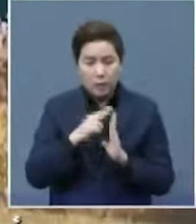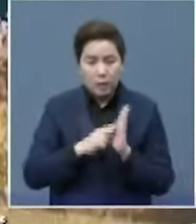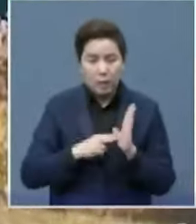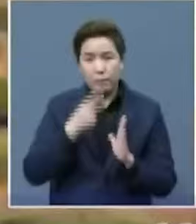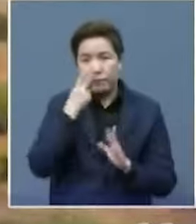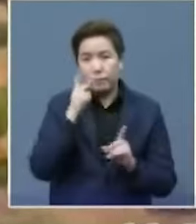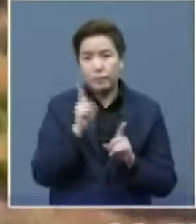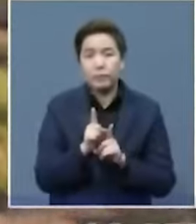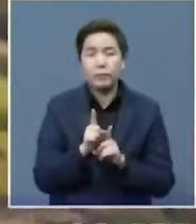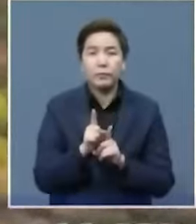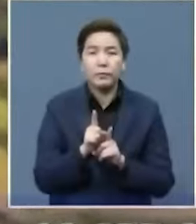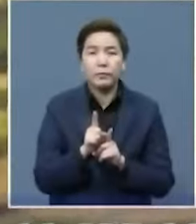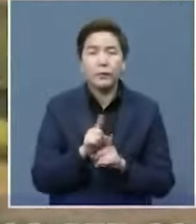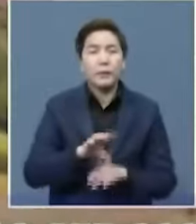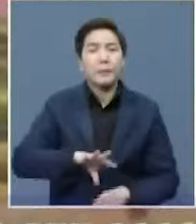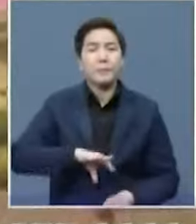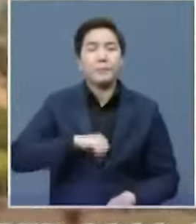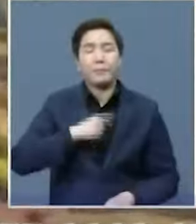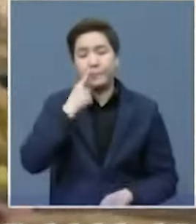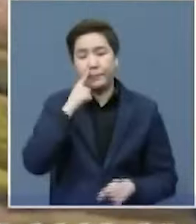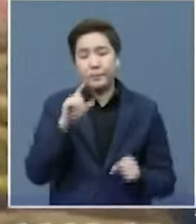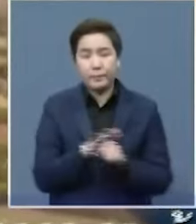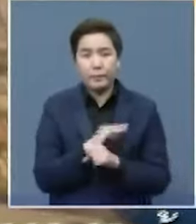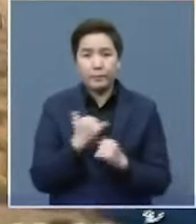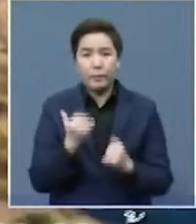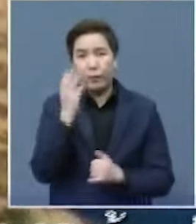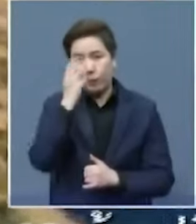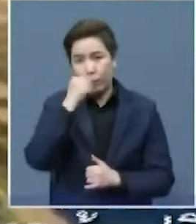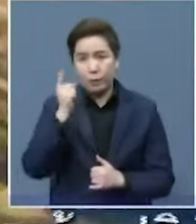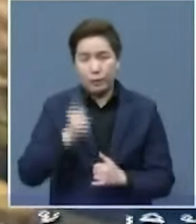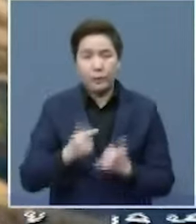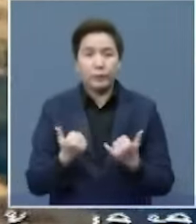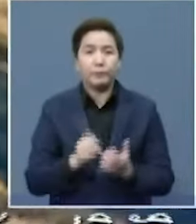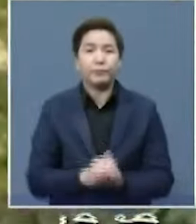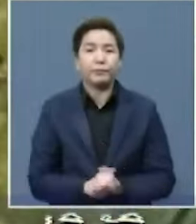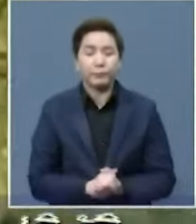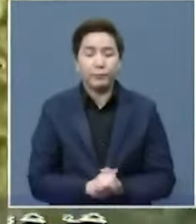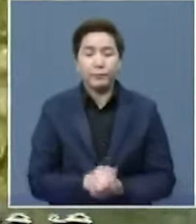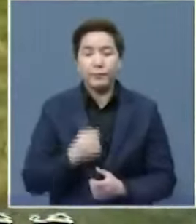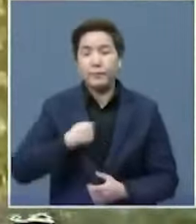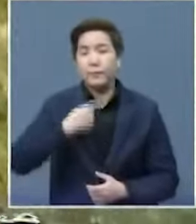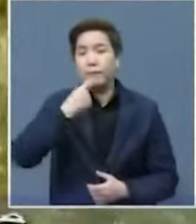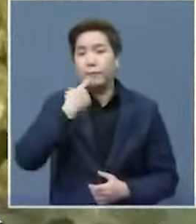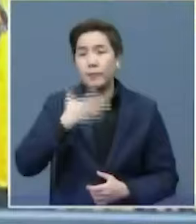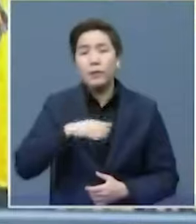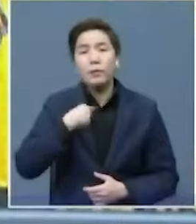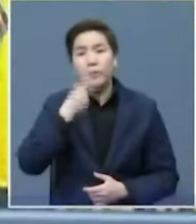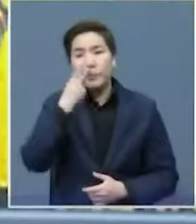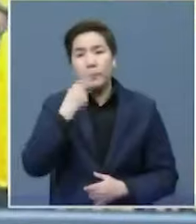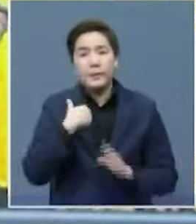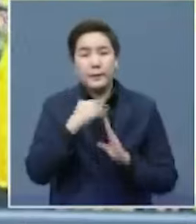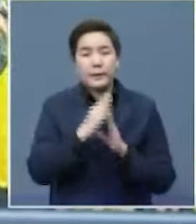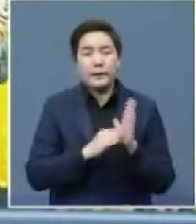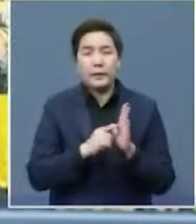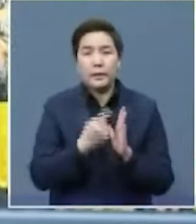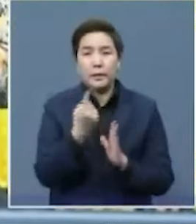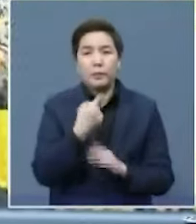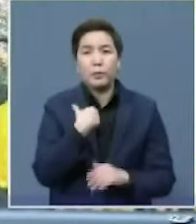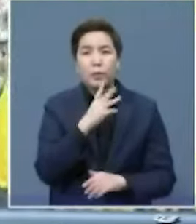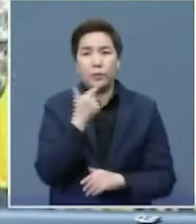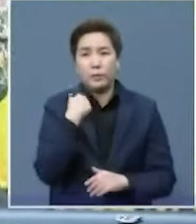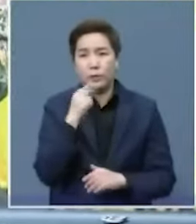คือมันอิ่มเอมไปด้วยกับภาพที่เห็นนะคะ สวยงามมากค่ะ สวยจริงๆพี่เพิ่งแล้วก็คืออย่างที่บอกไปบางที่มันอาจจะสีเดียวสีขาวอย่างเดียวสี